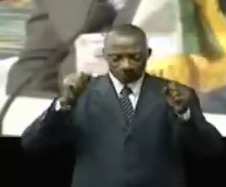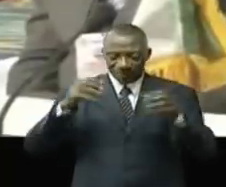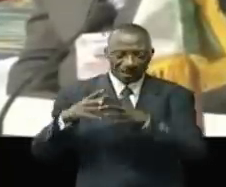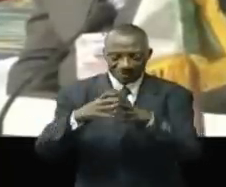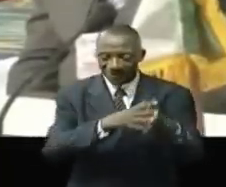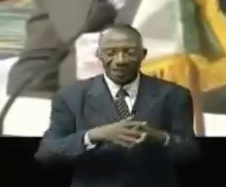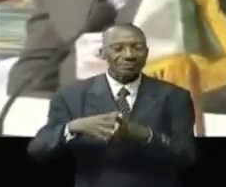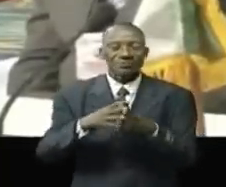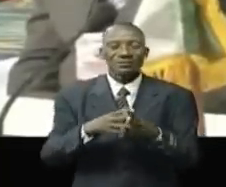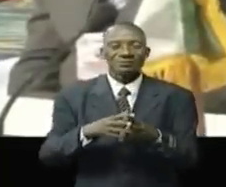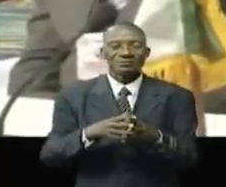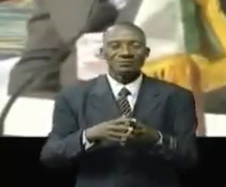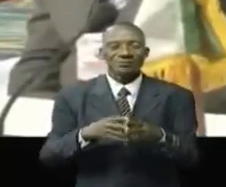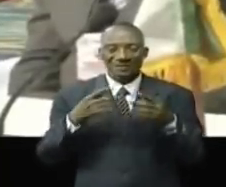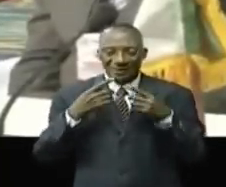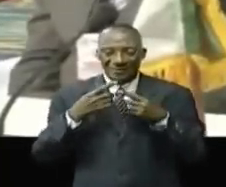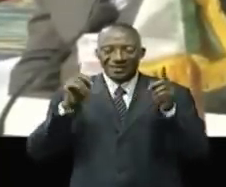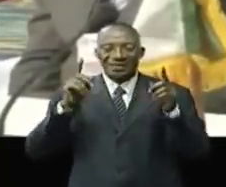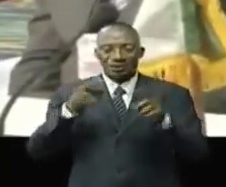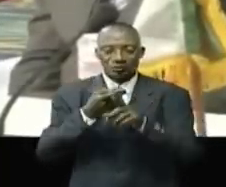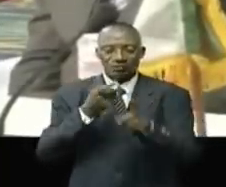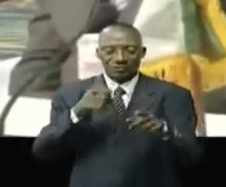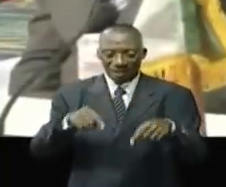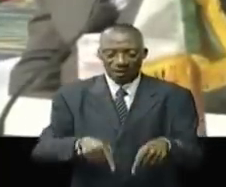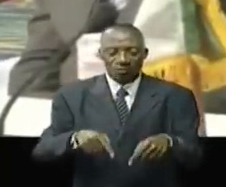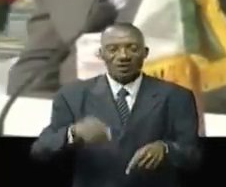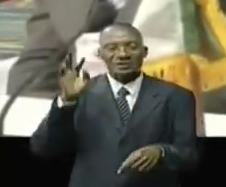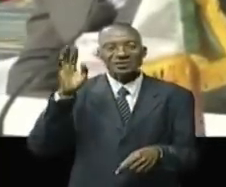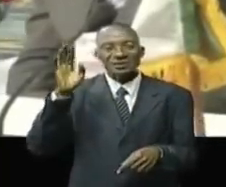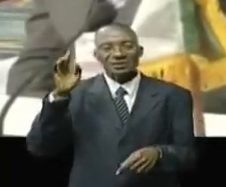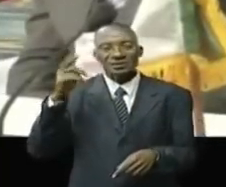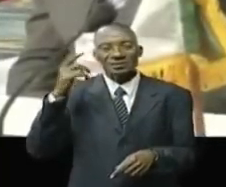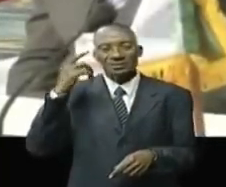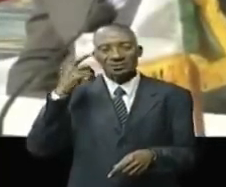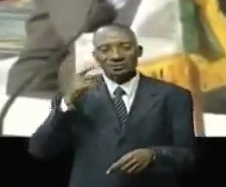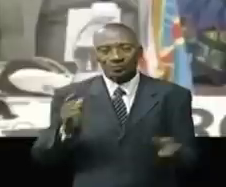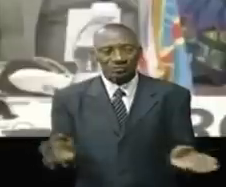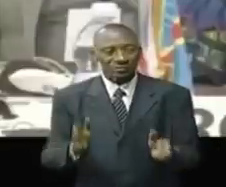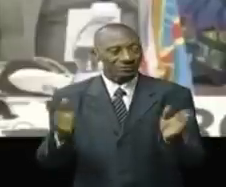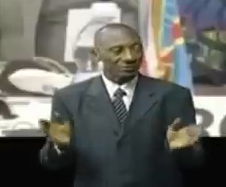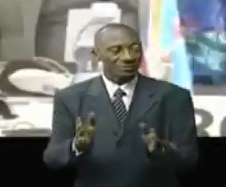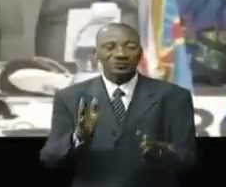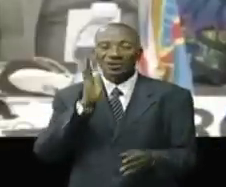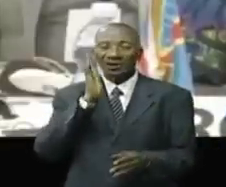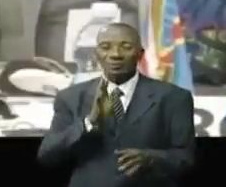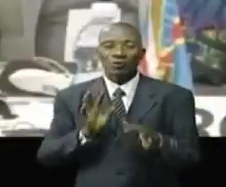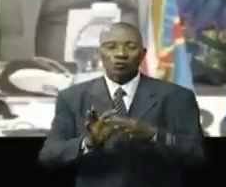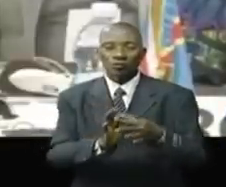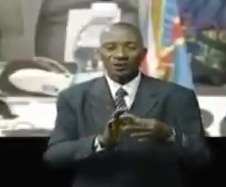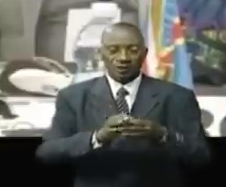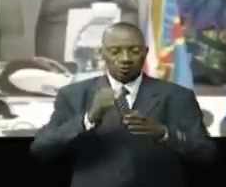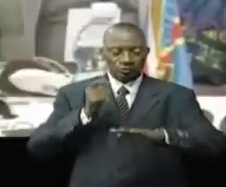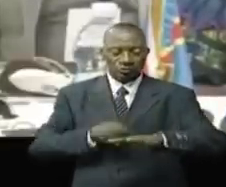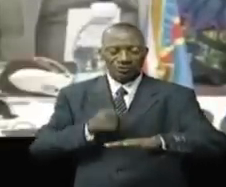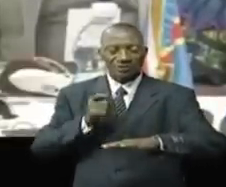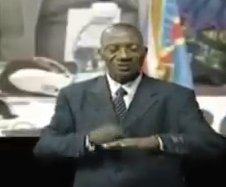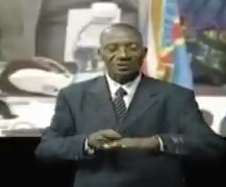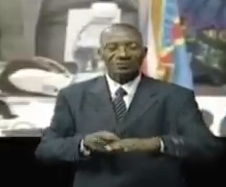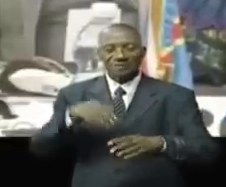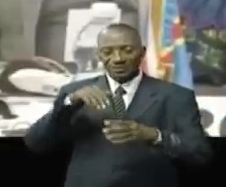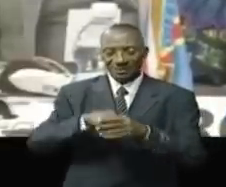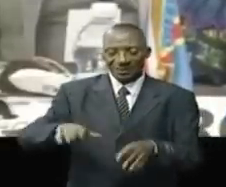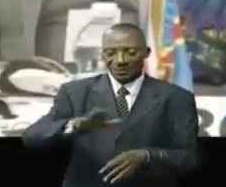la déclaration de Kinshasa sur le renforcement de la coopération judiciaire dans la région des Grands